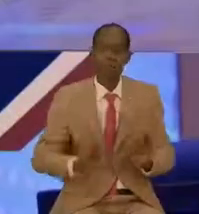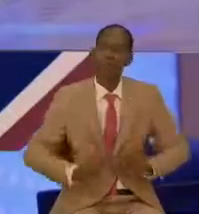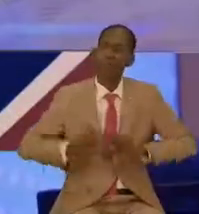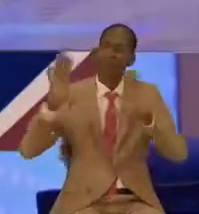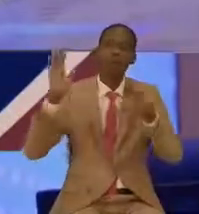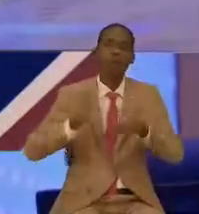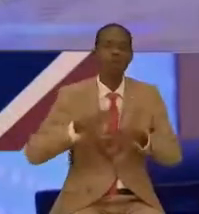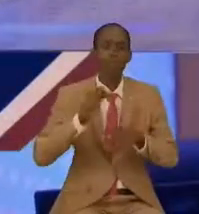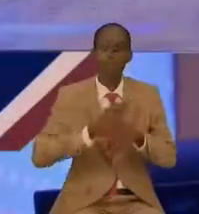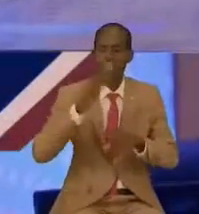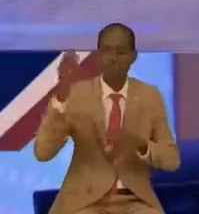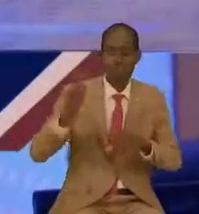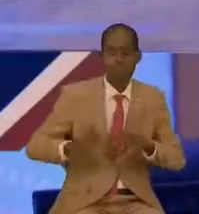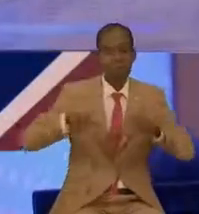donné